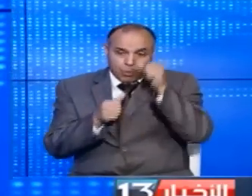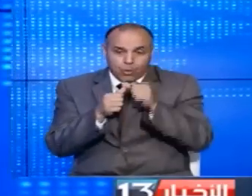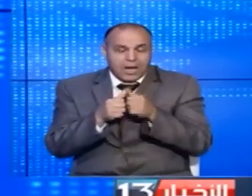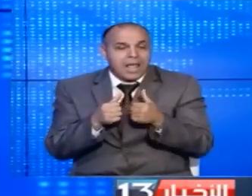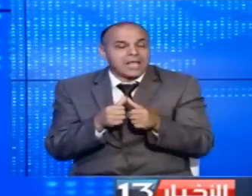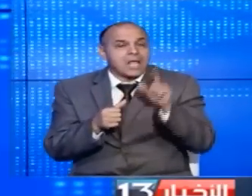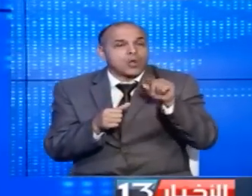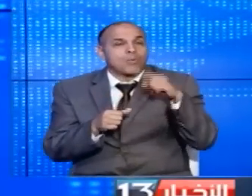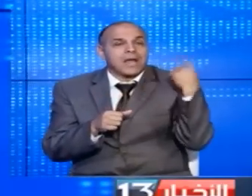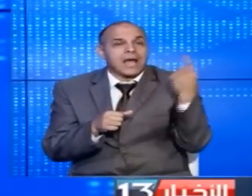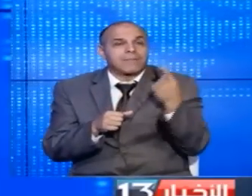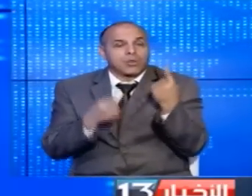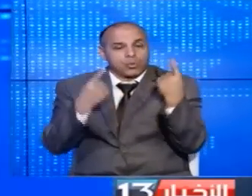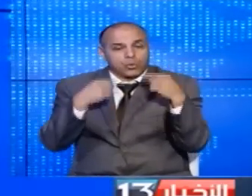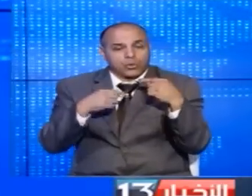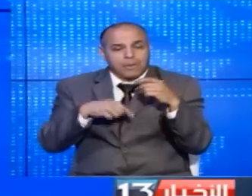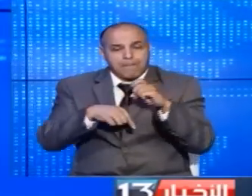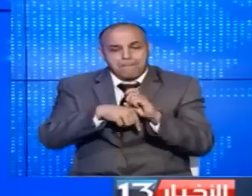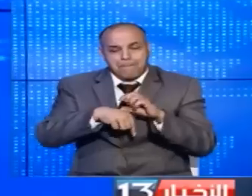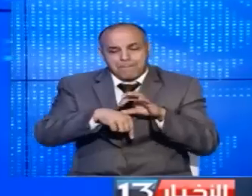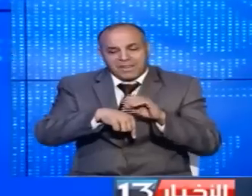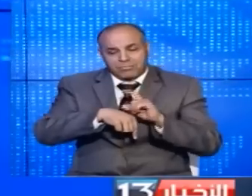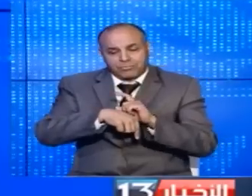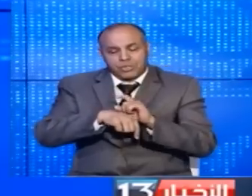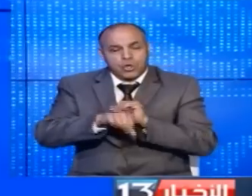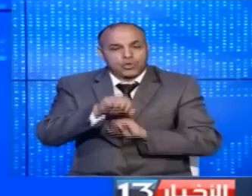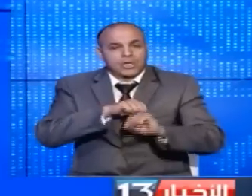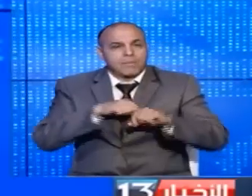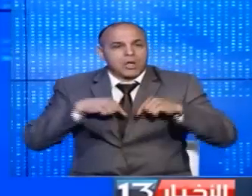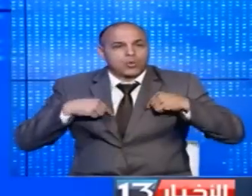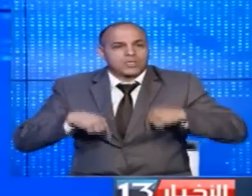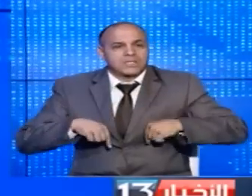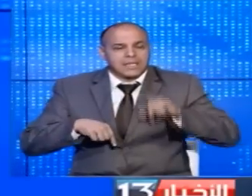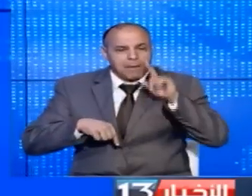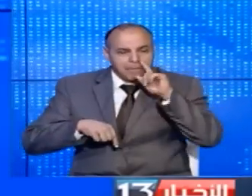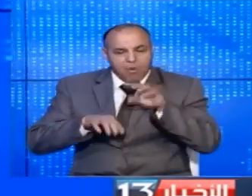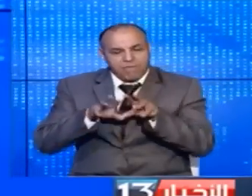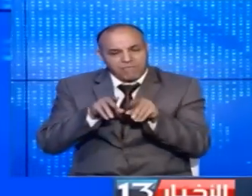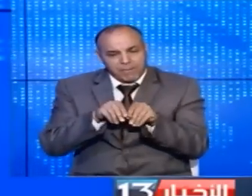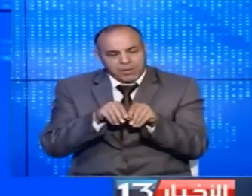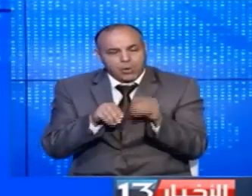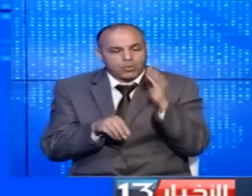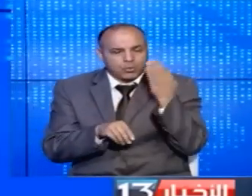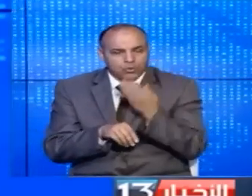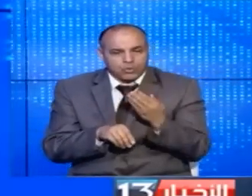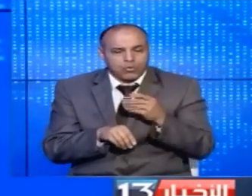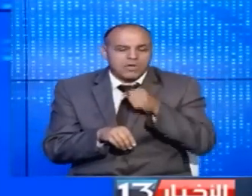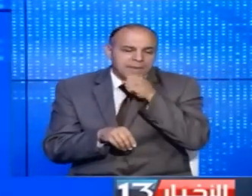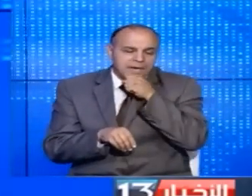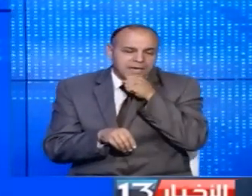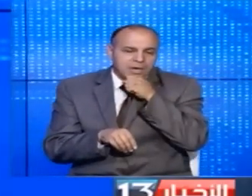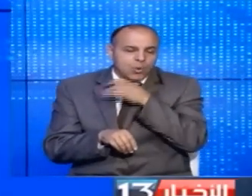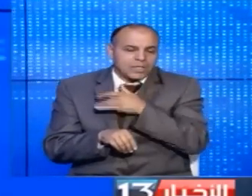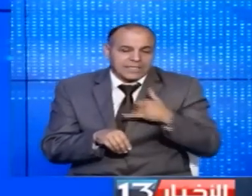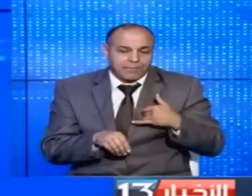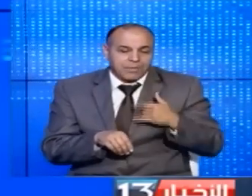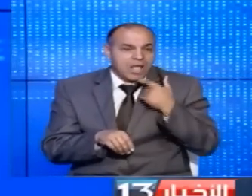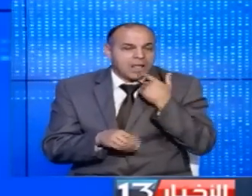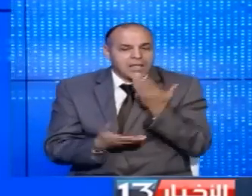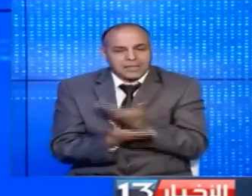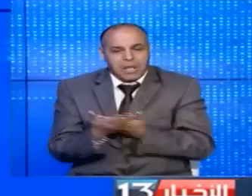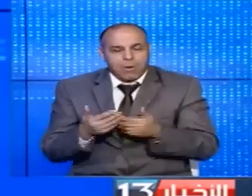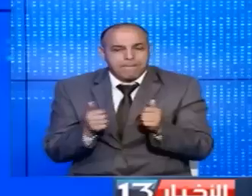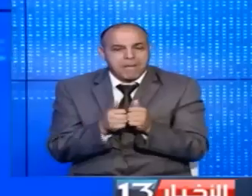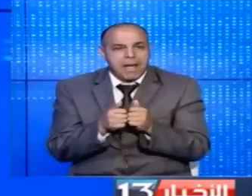إحياء اليوم العالمي لمكافحة هذا المرض، تنظم وزارة المرأة والأسرة والطفولة وكبار السن والصحة بالتعاون